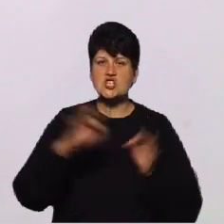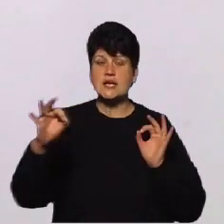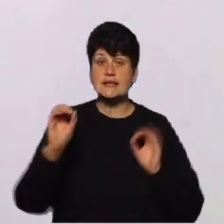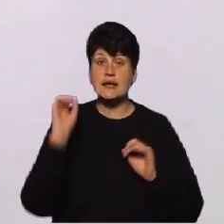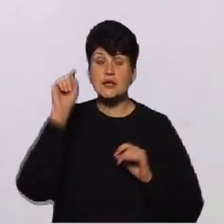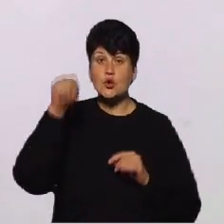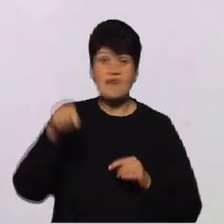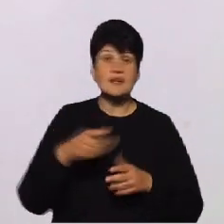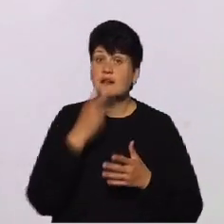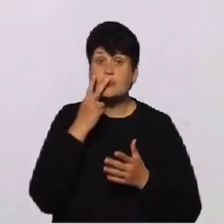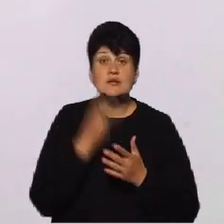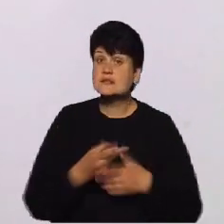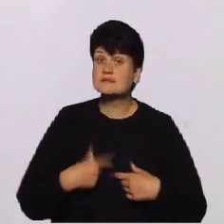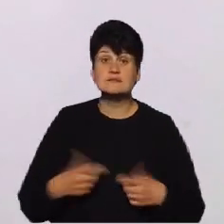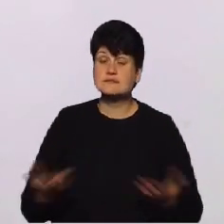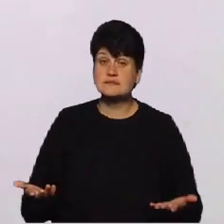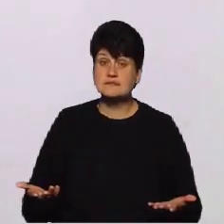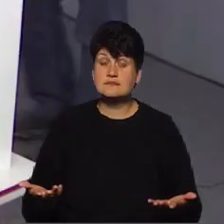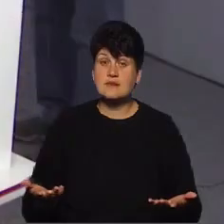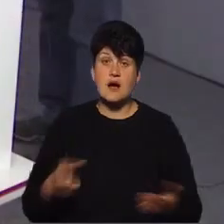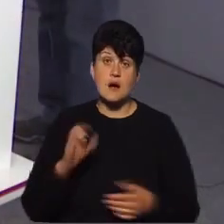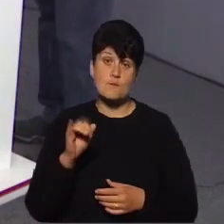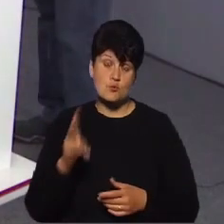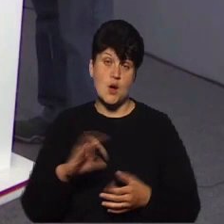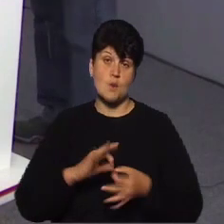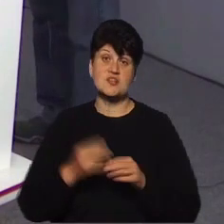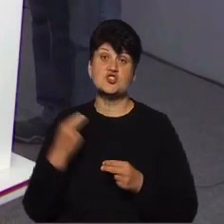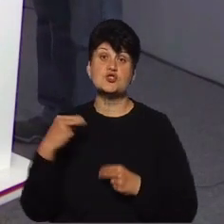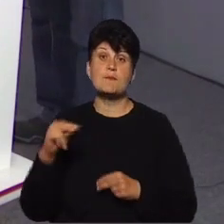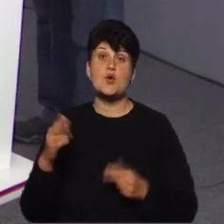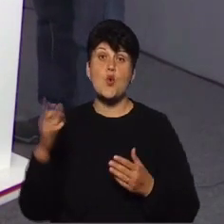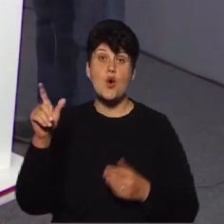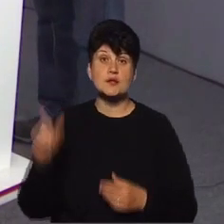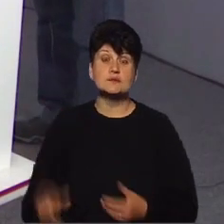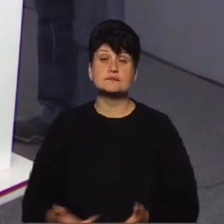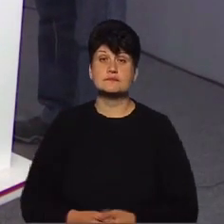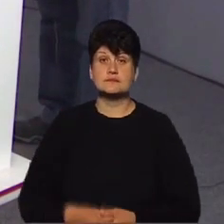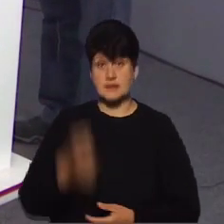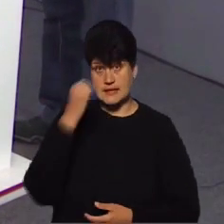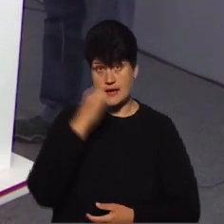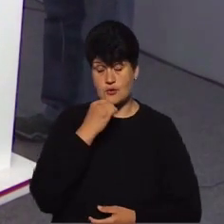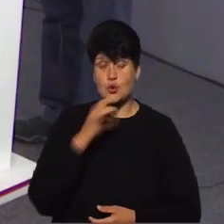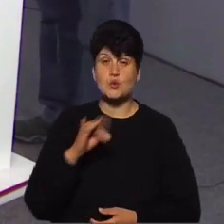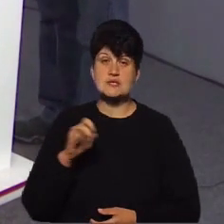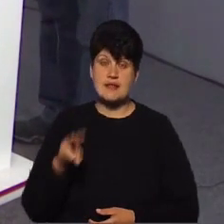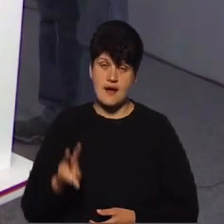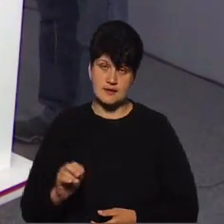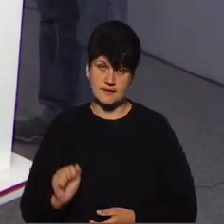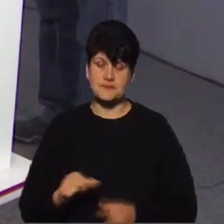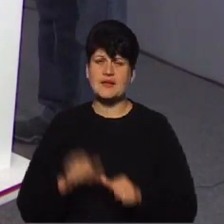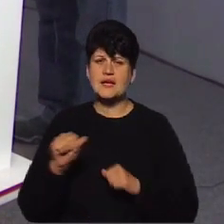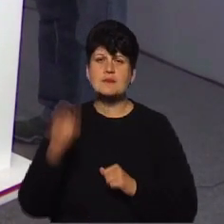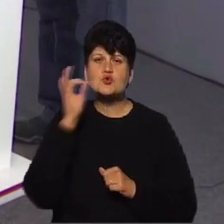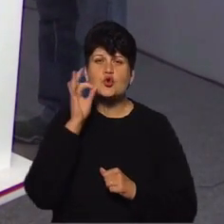а він став олімпійським чемпіоном. Дякую. Руслану, окрім солодощів, чим ще